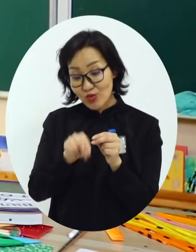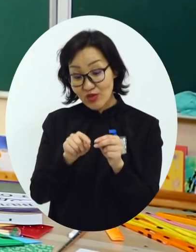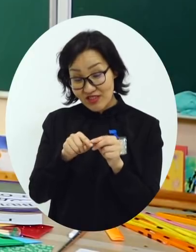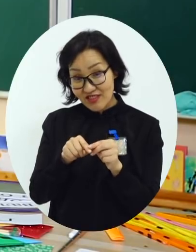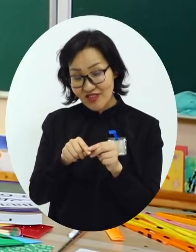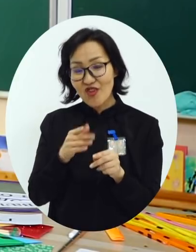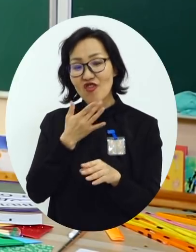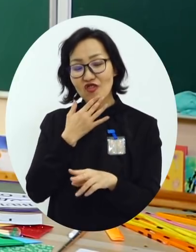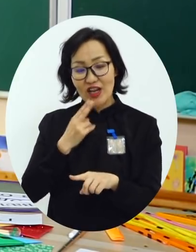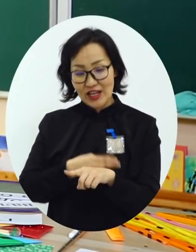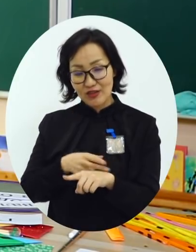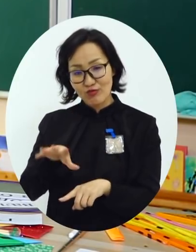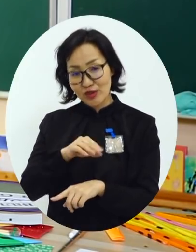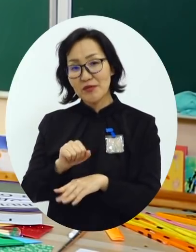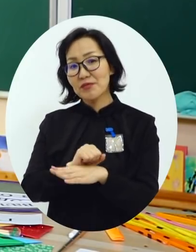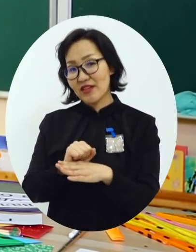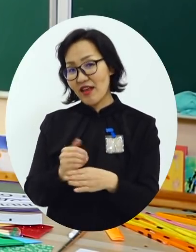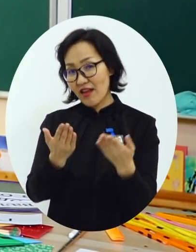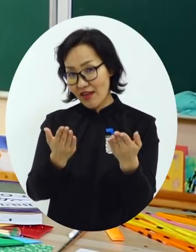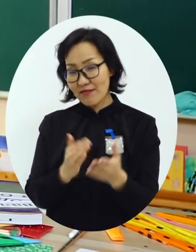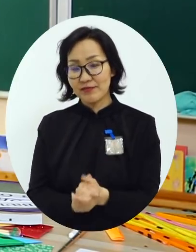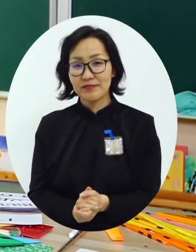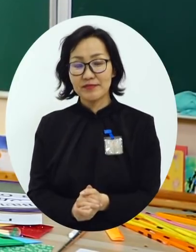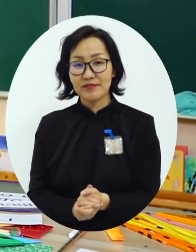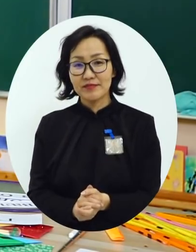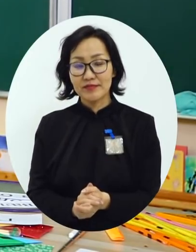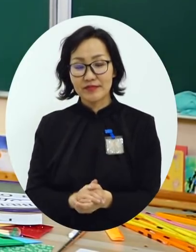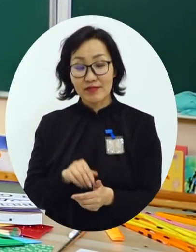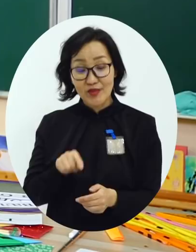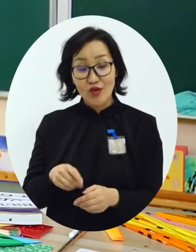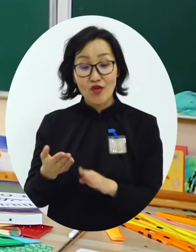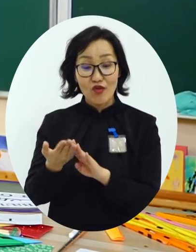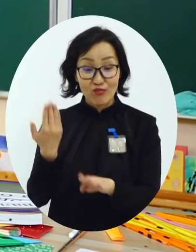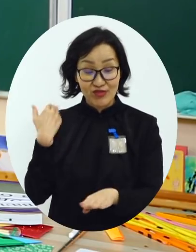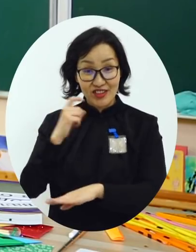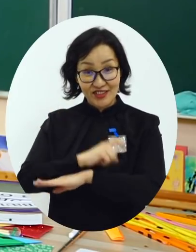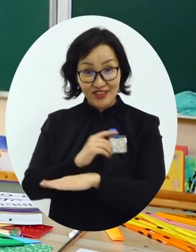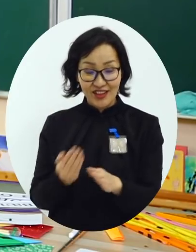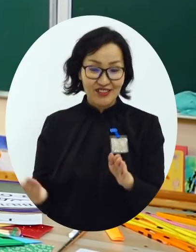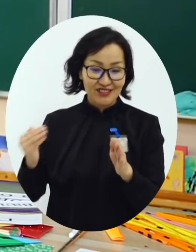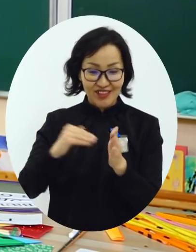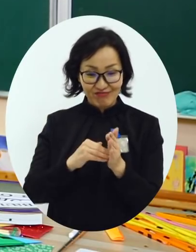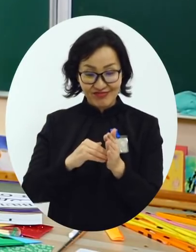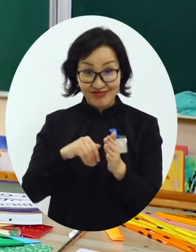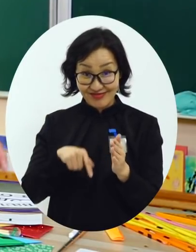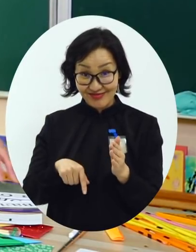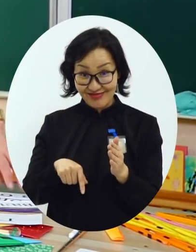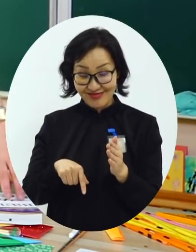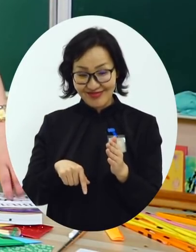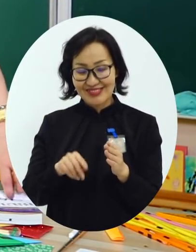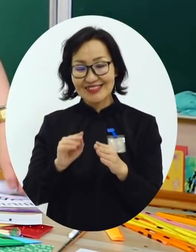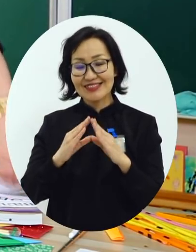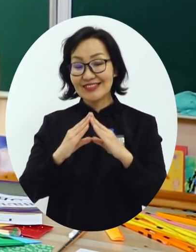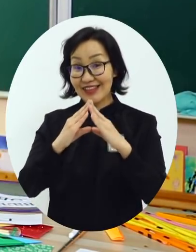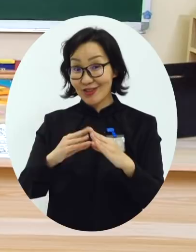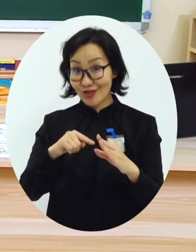бэлдээрэй. Өнгийн харандаануудаа бас бэлдчихээрэй. За, бид нар өмнөх хичээлээ давтаад гэрийн даалгавар өгсөн нэг